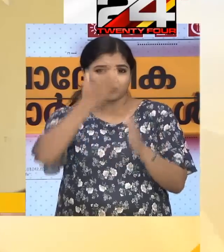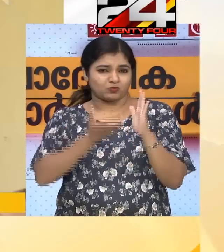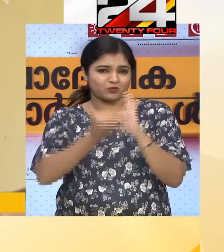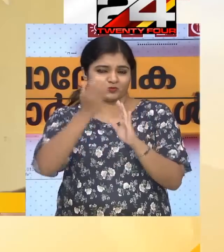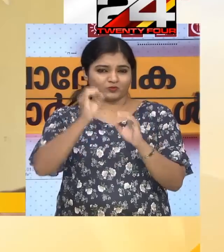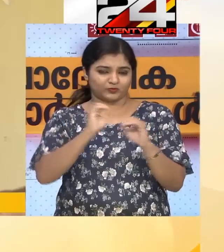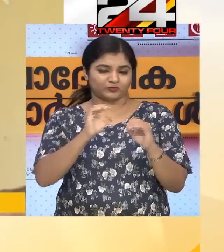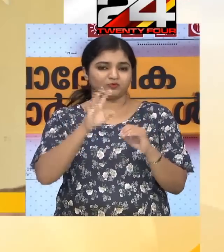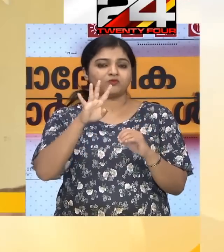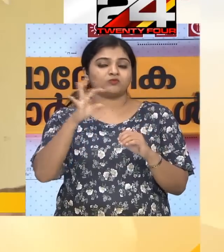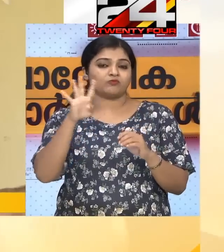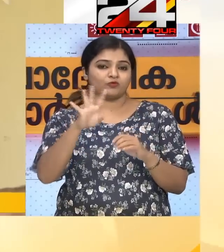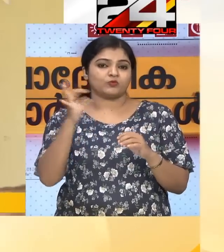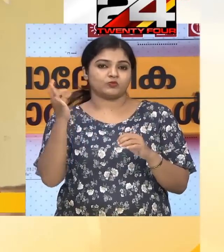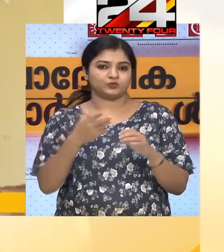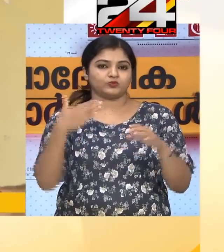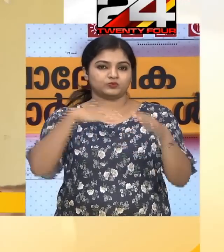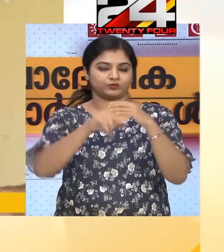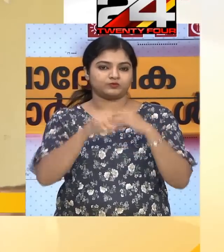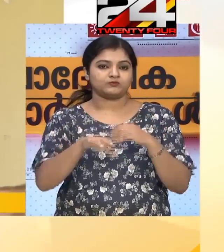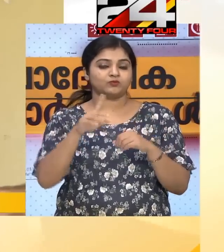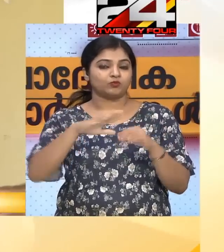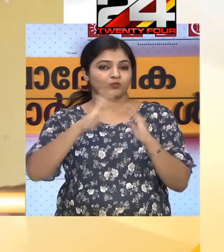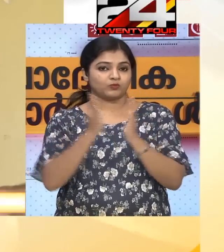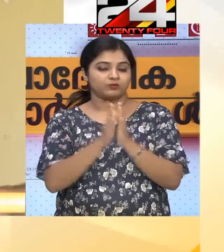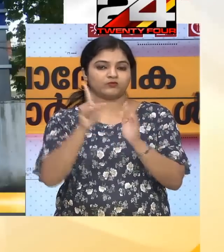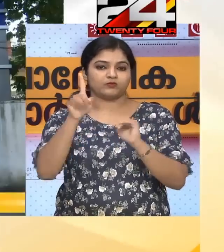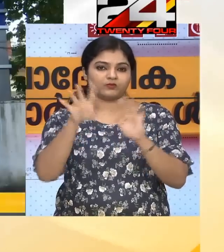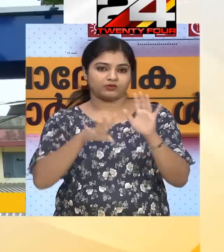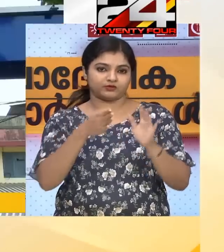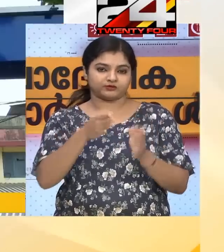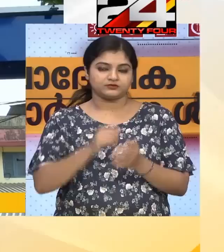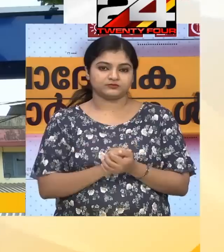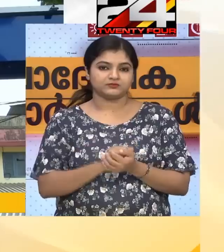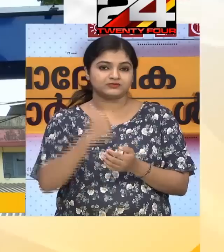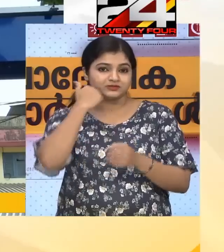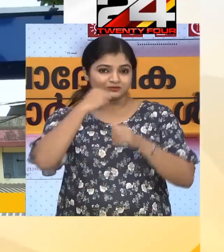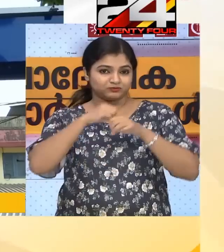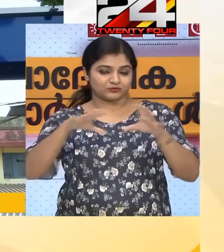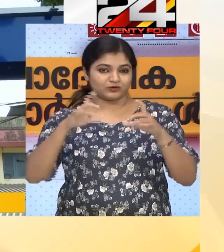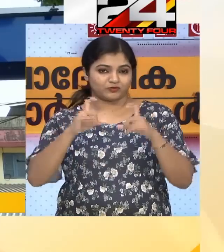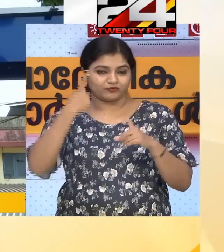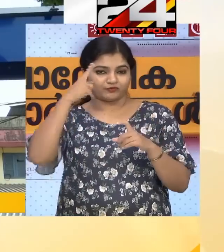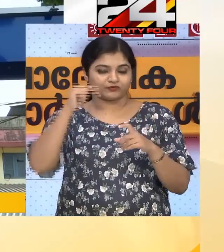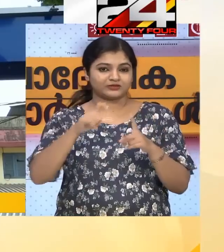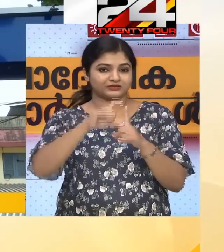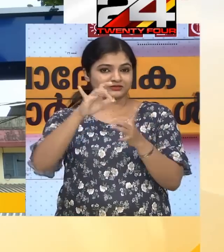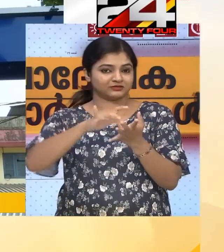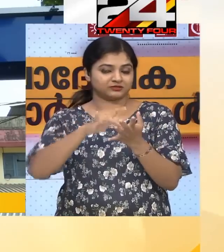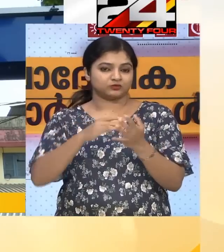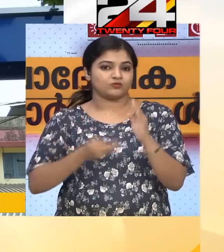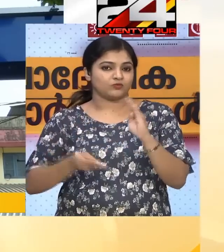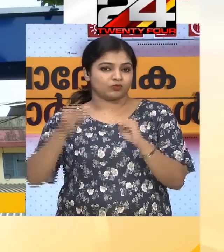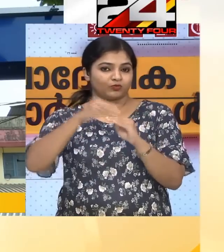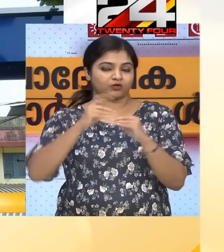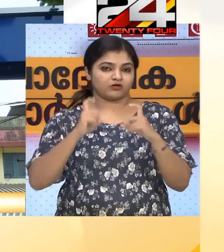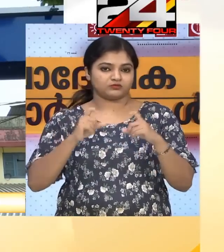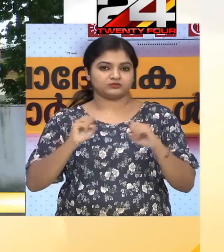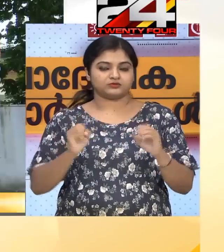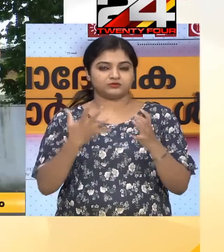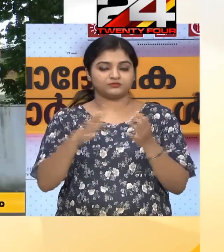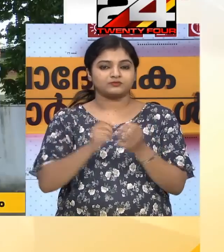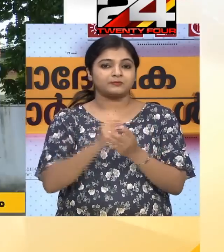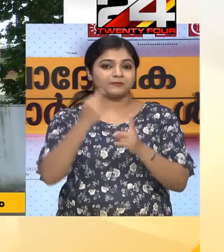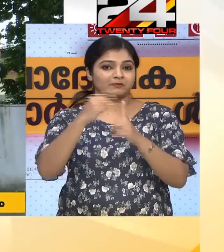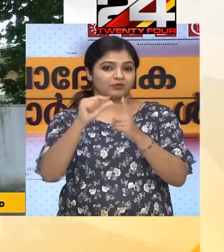അങ്ങനെ 4 അഡ്മിഷൻസ് പുതുതായിട്ടുണ്ട്. ടോട്ടൽ ഇപ്പോൾ 19 ആയിരിക്കും. രോഗവ്യാപനം തടയാൻ ജില്ലയിൽ കർശന നിയന്ത്രണങ്ങളും ഏർപ്പെടുത്തി. സ്വകാര്യ ആശുപത്രികളുടെ